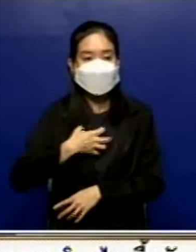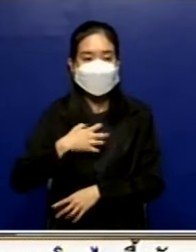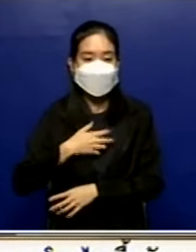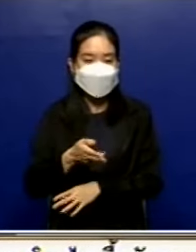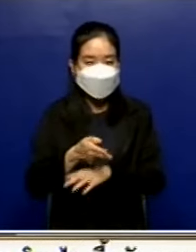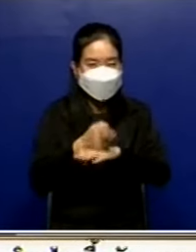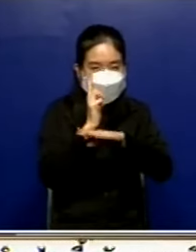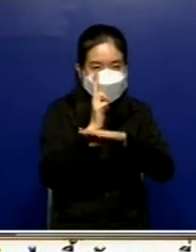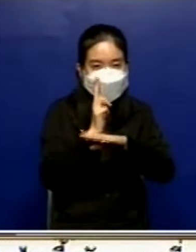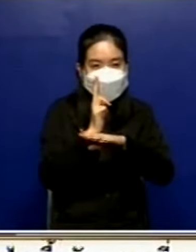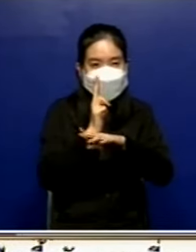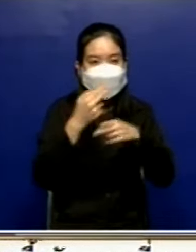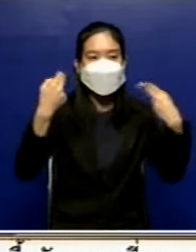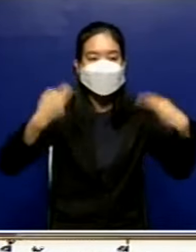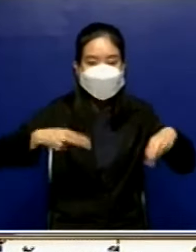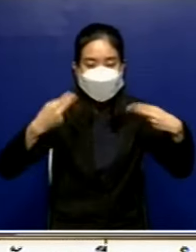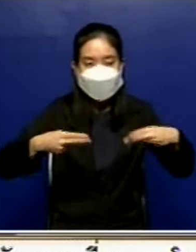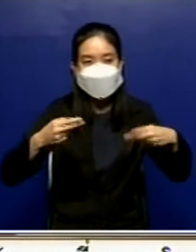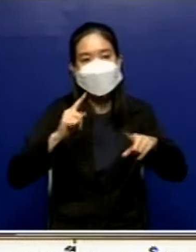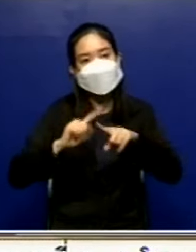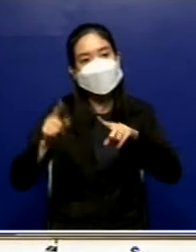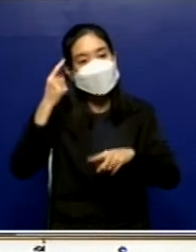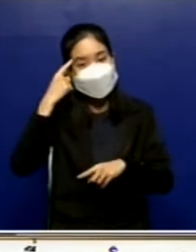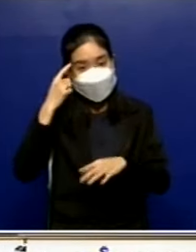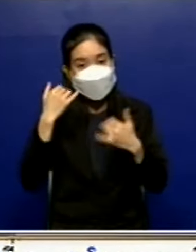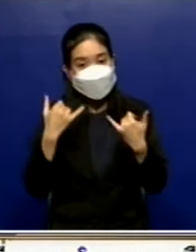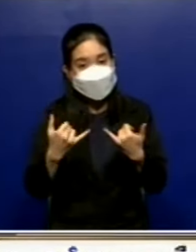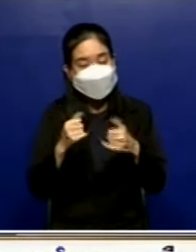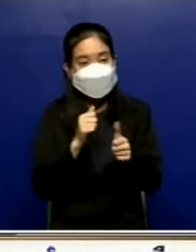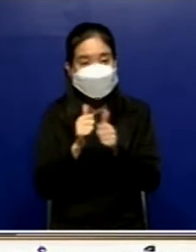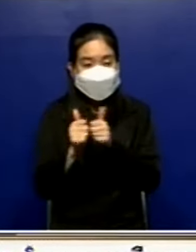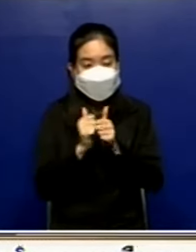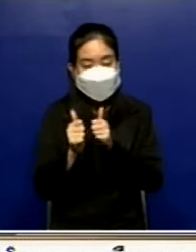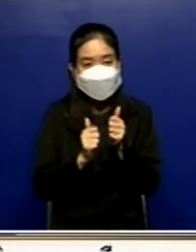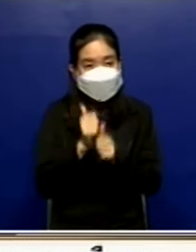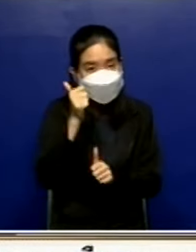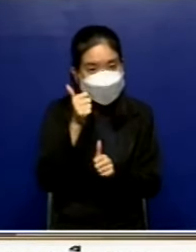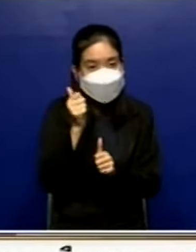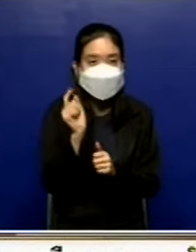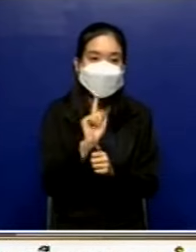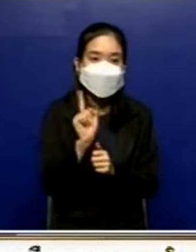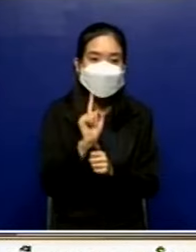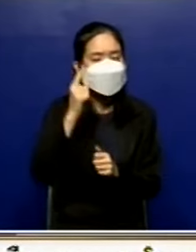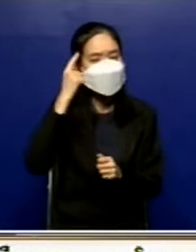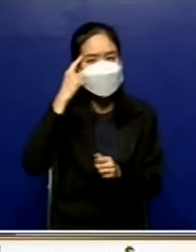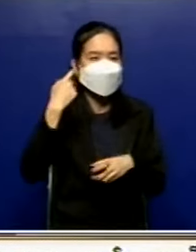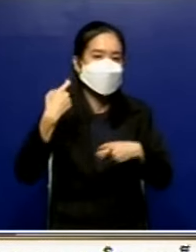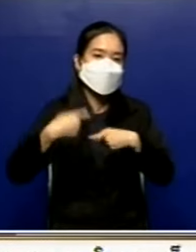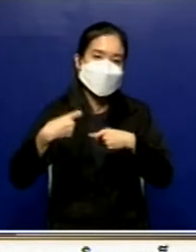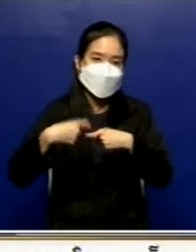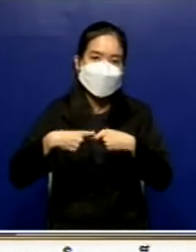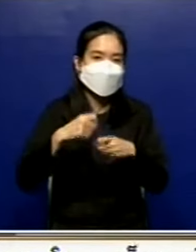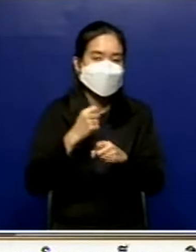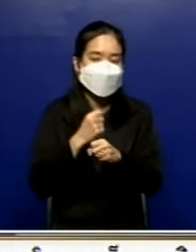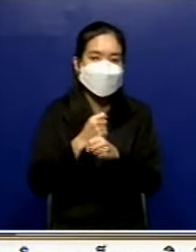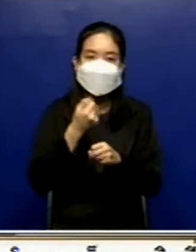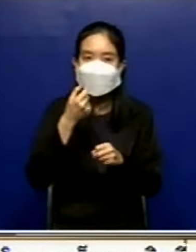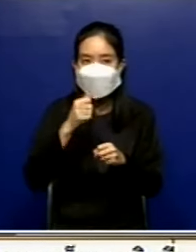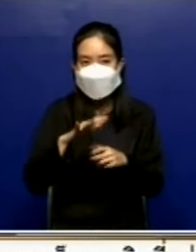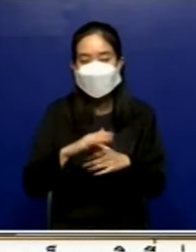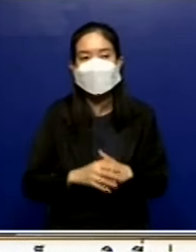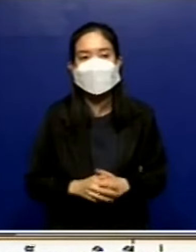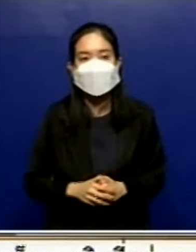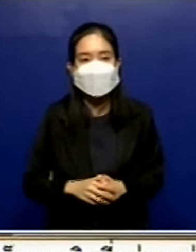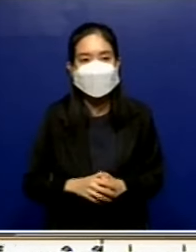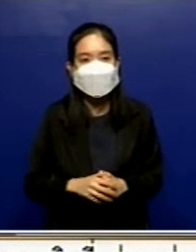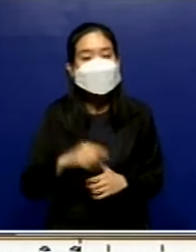ไปสมทบแล้วทานคิดวาศึกนี้จะชนะเหครัมันเป็ไปไม่ได้มันเป็ไปไม่ได้นี่แะครับ